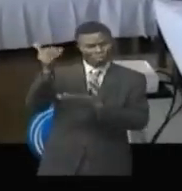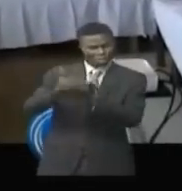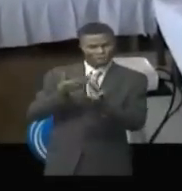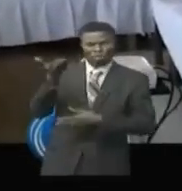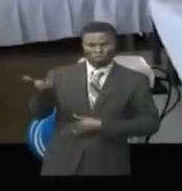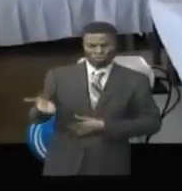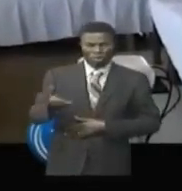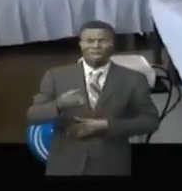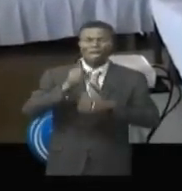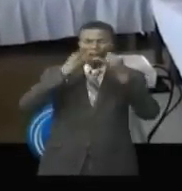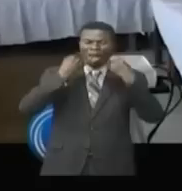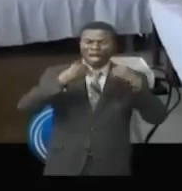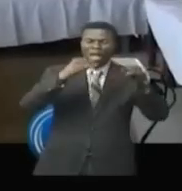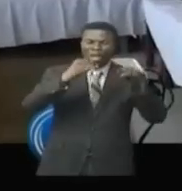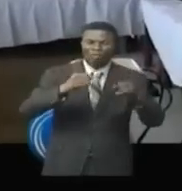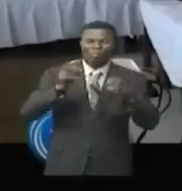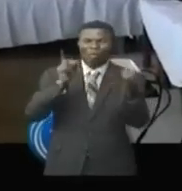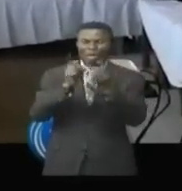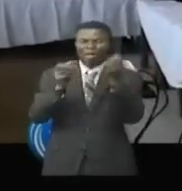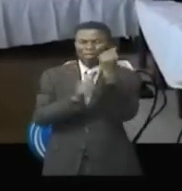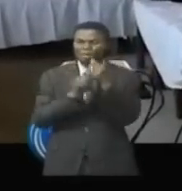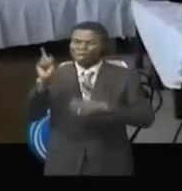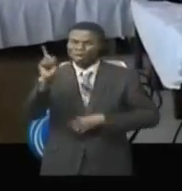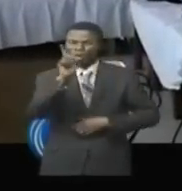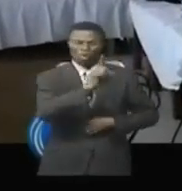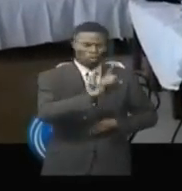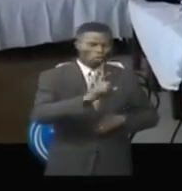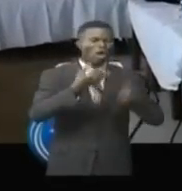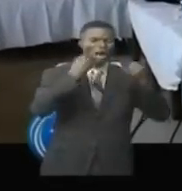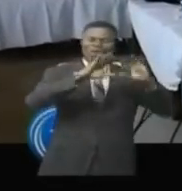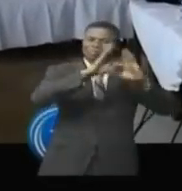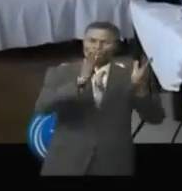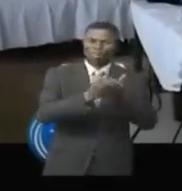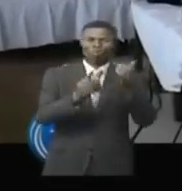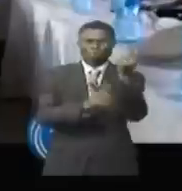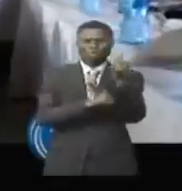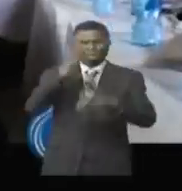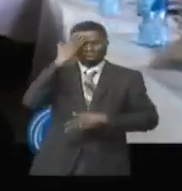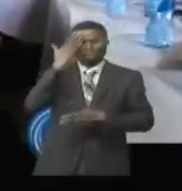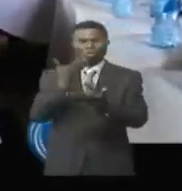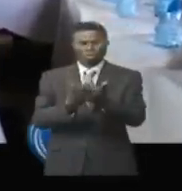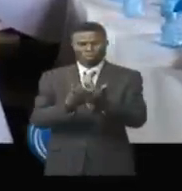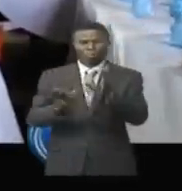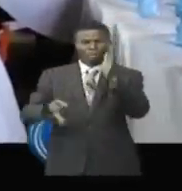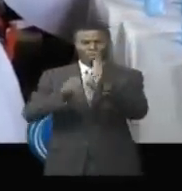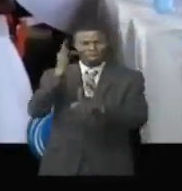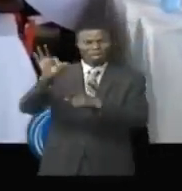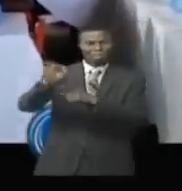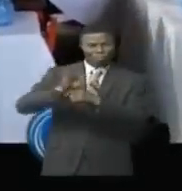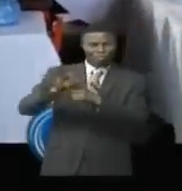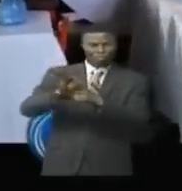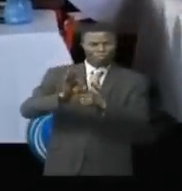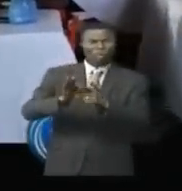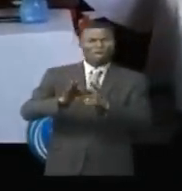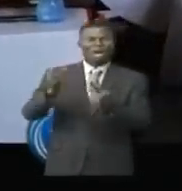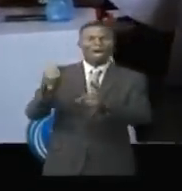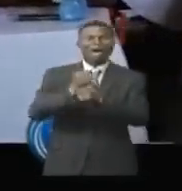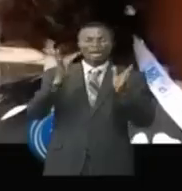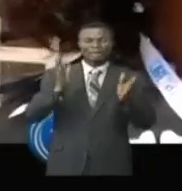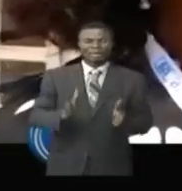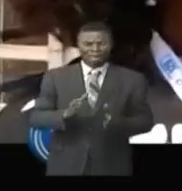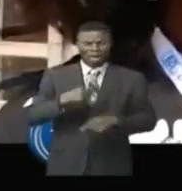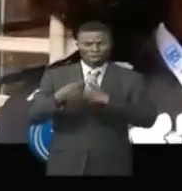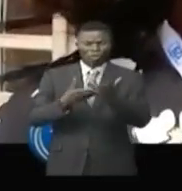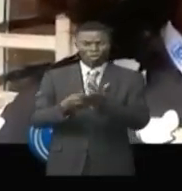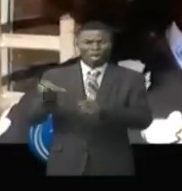une sensibilisation de proximité en vue de toucher toutes les couches de la population. Une 13e session des formations des acteurs de première ligne.